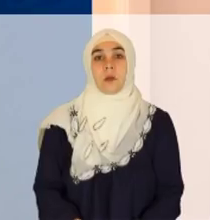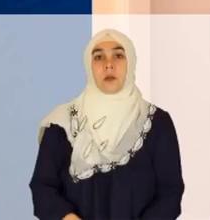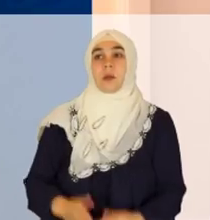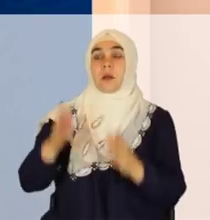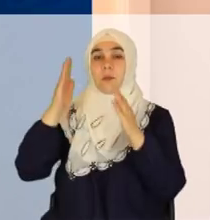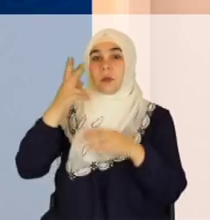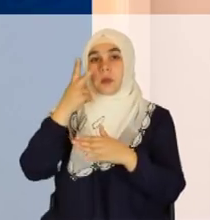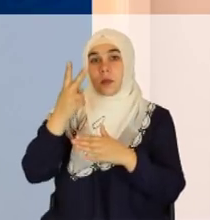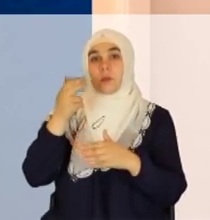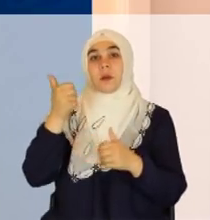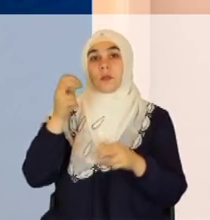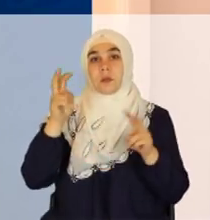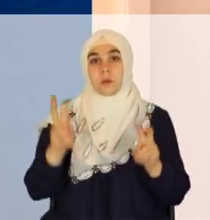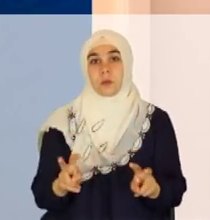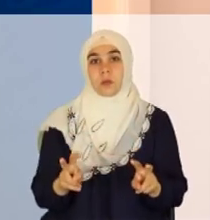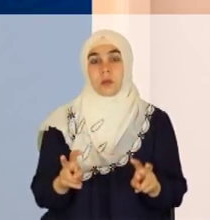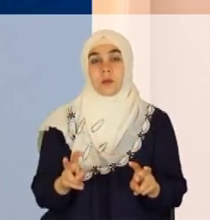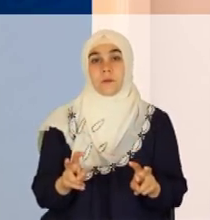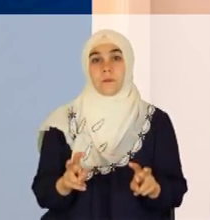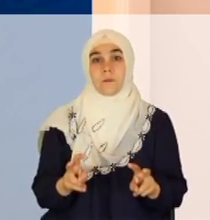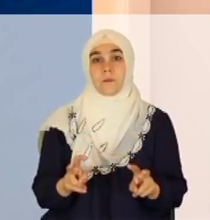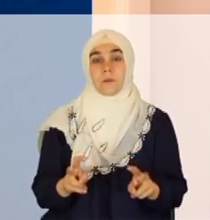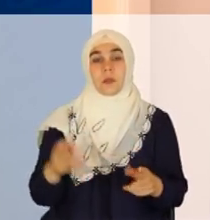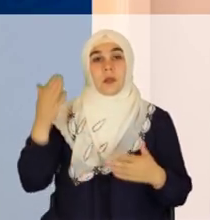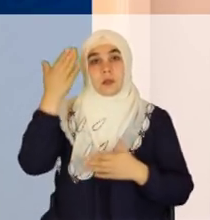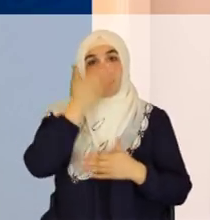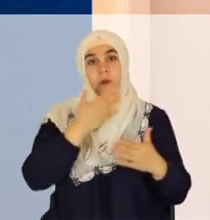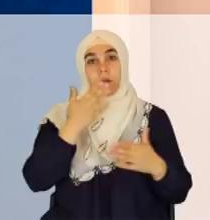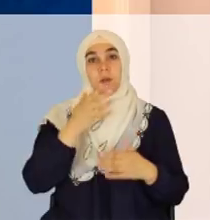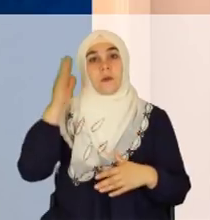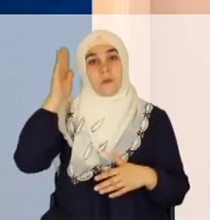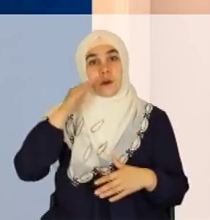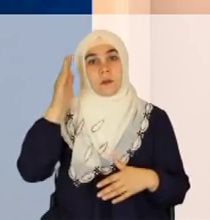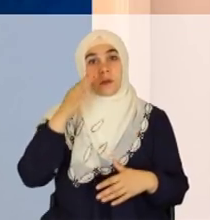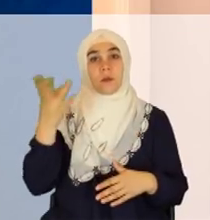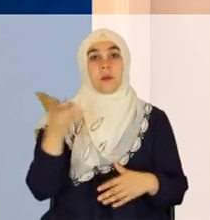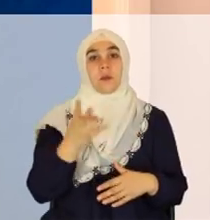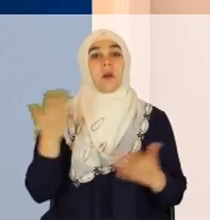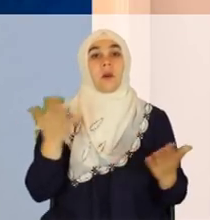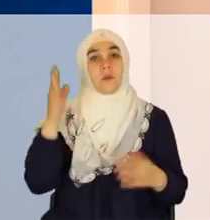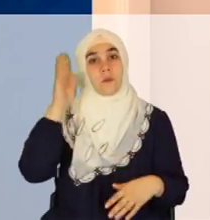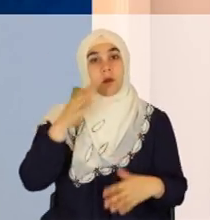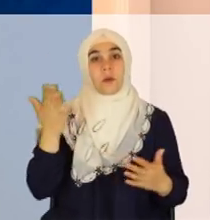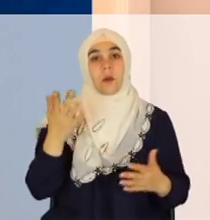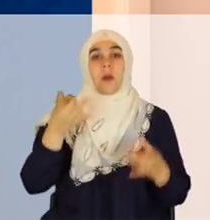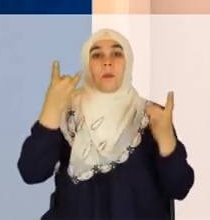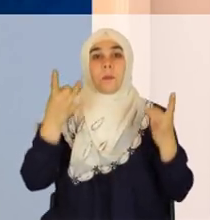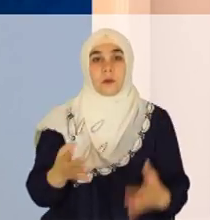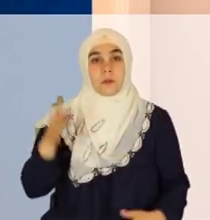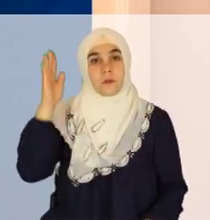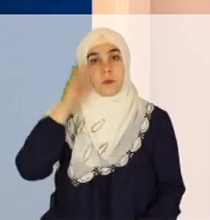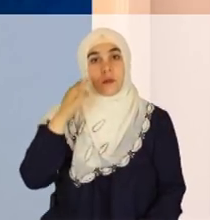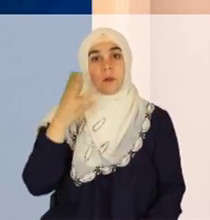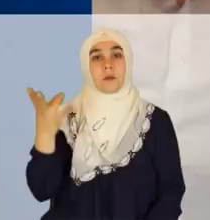Kıbleye karar yakışıda götürerdi. Taharet ki su gerek. Karaka su gerek, adli su